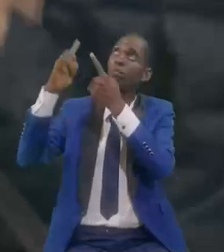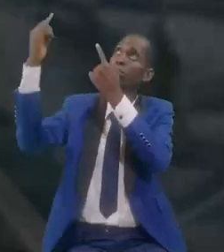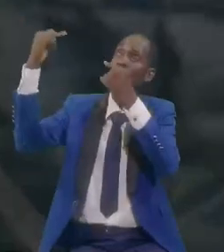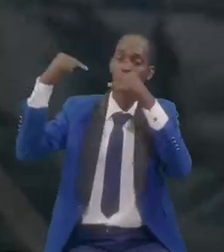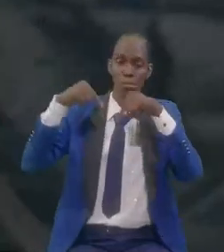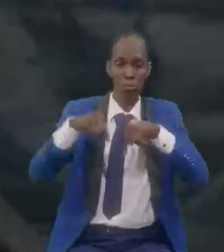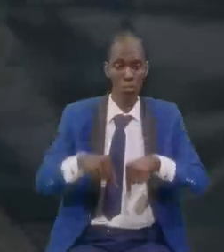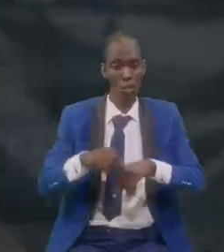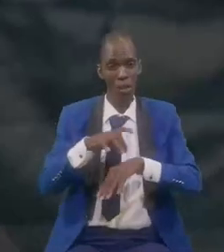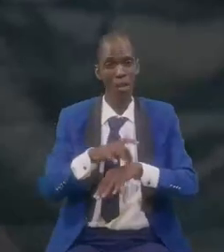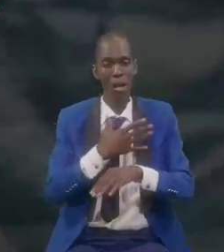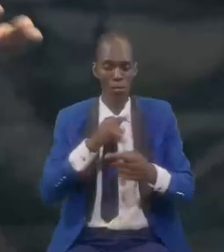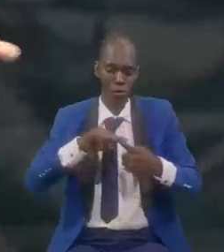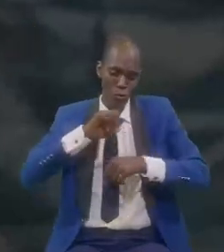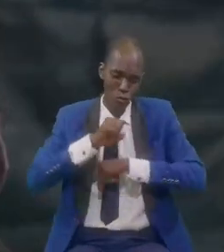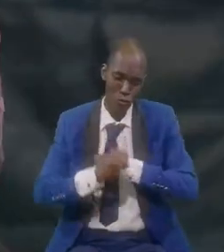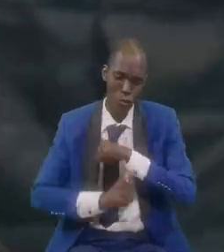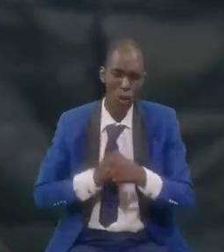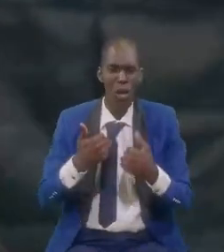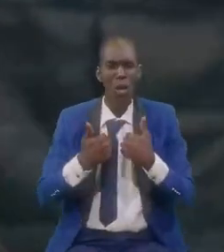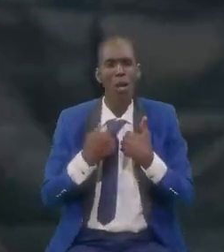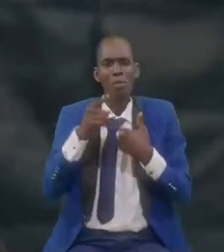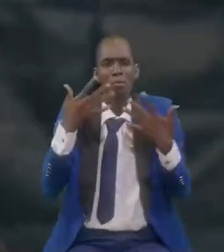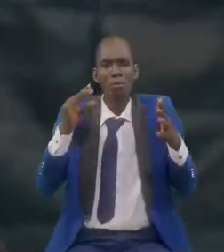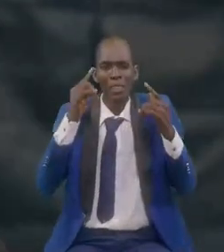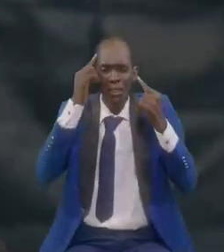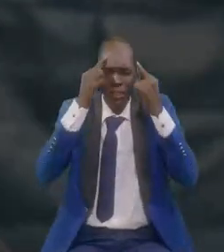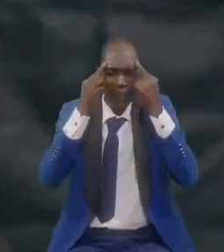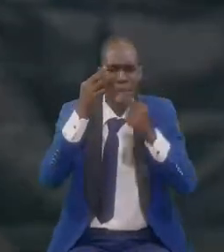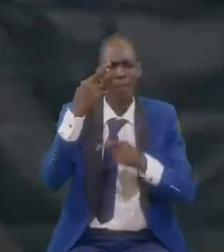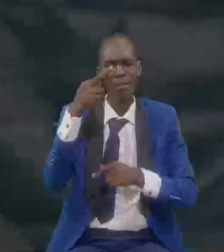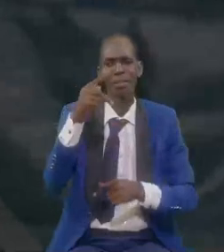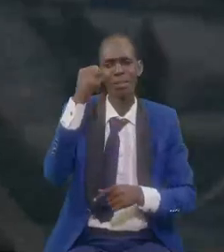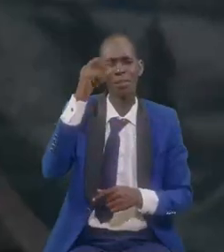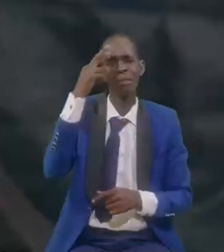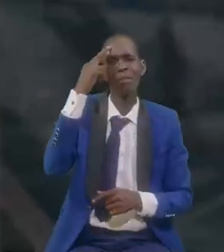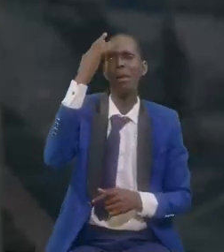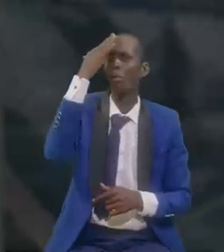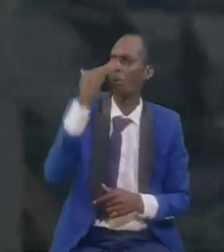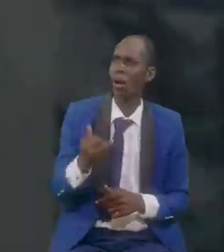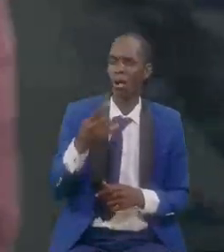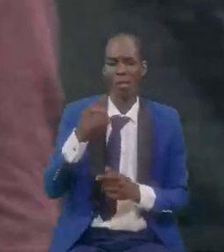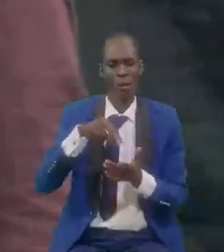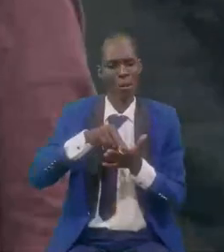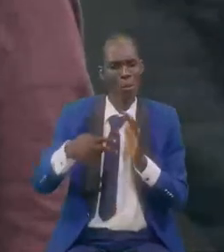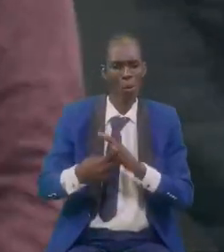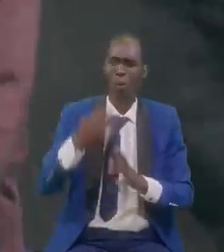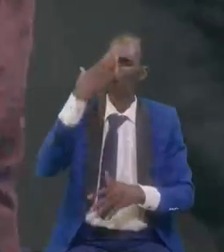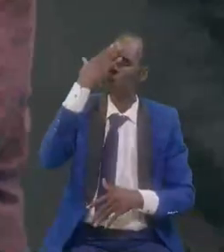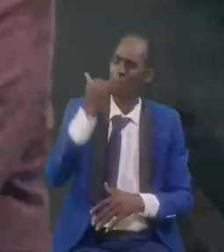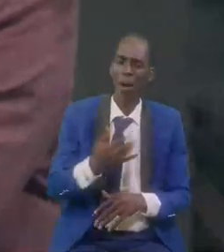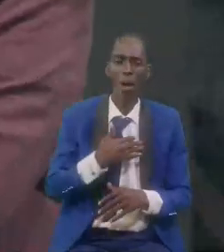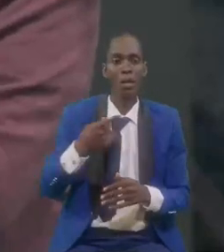pour venir sur la terre? Est-ce que tu as jamais pensé à la raison pour laquelle, au but pour lequel,